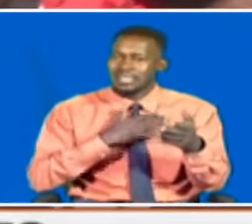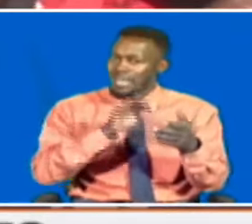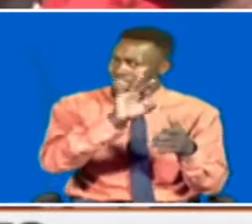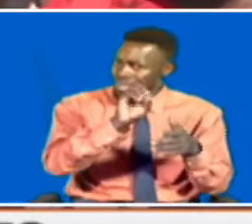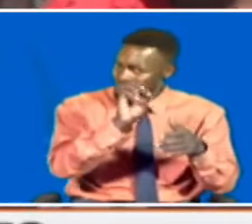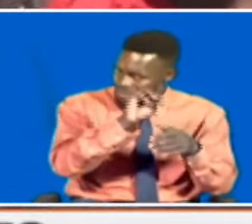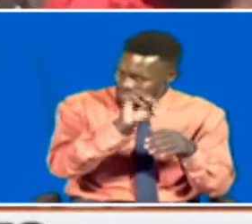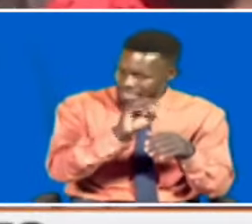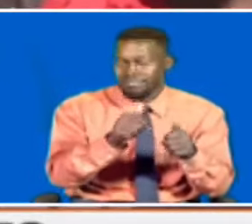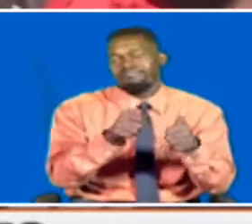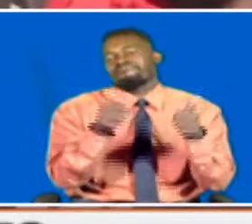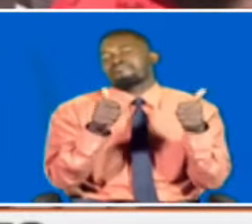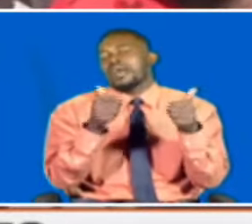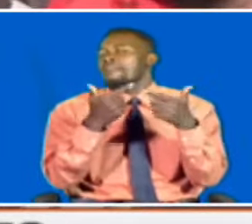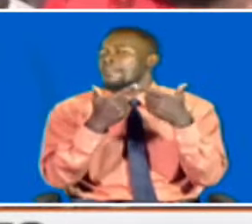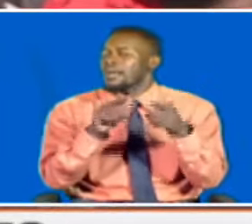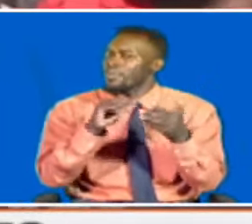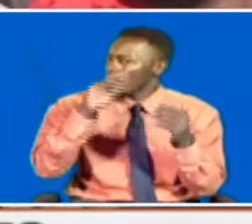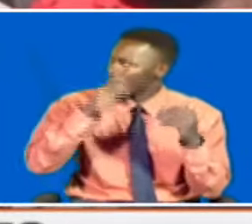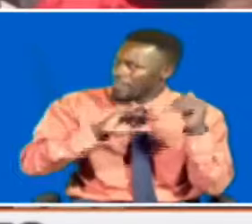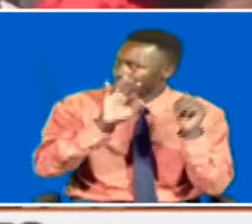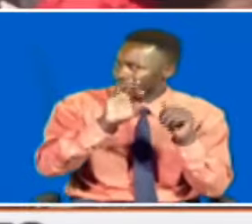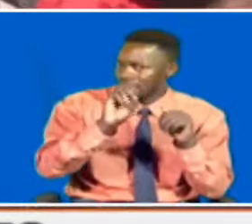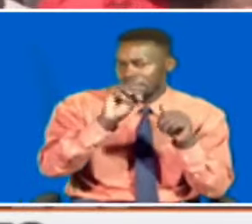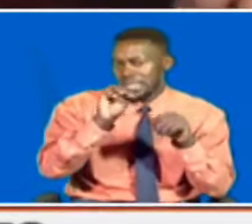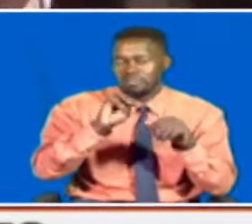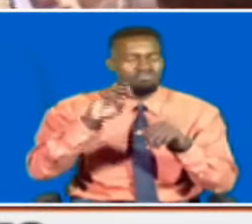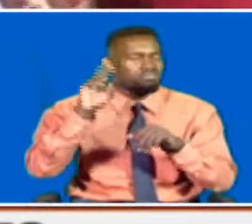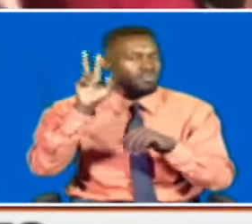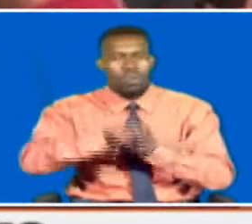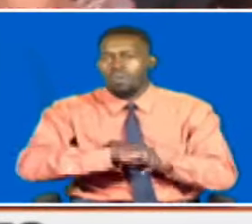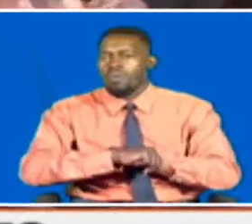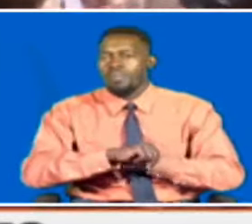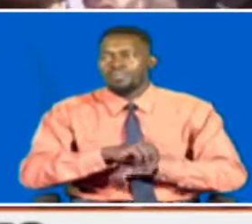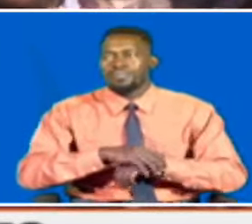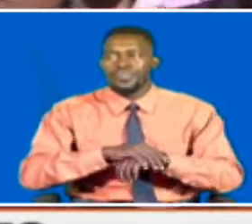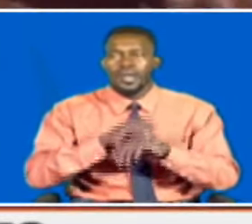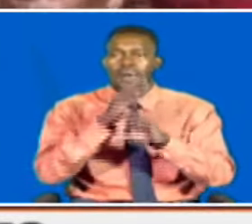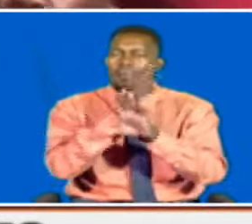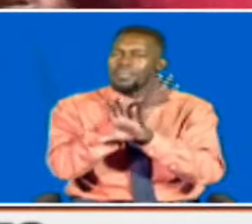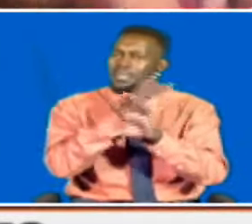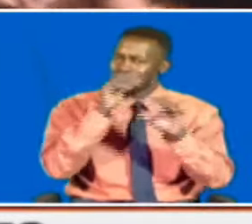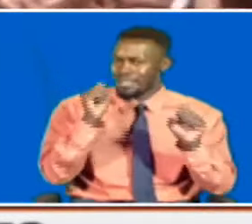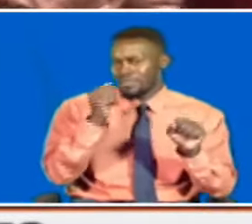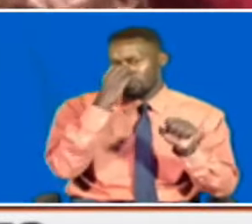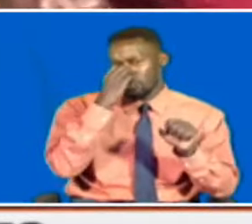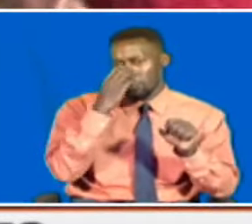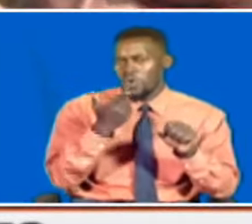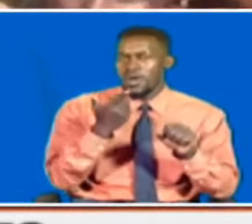kudhulumiwa na mtu mmoja ambaye anatafutia, hiyo tumekataa. President wetu, tulitoka